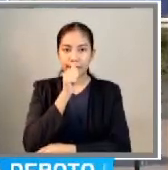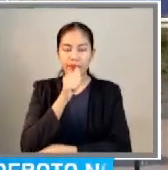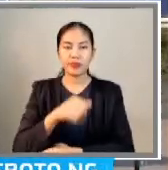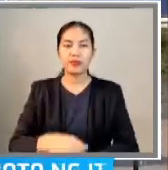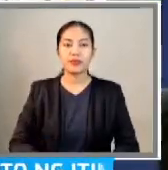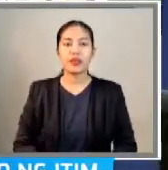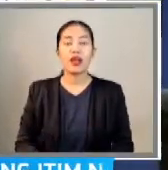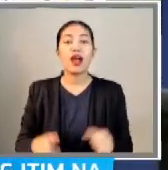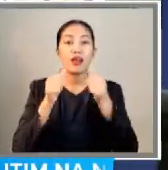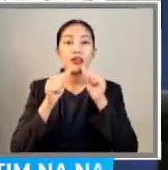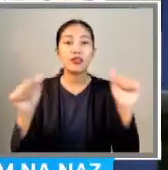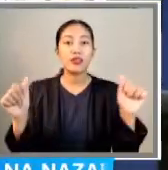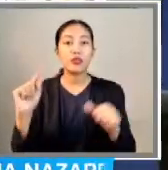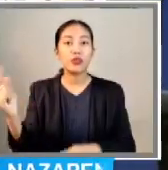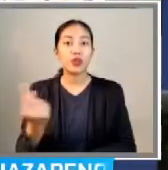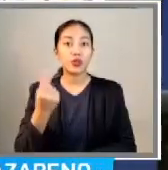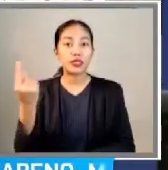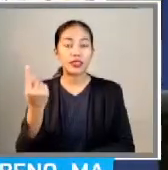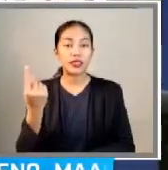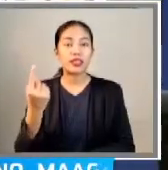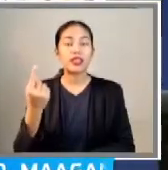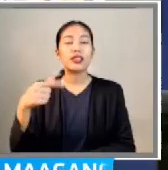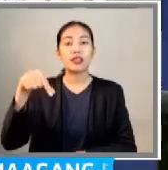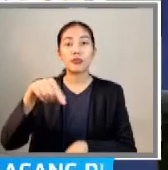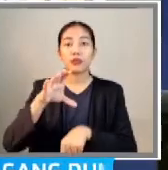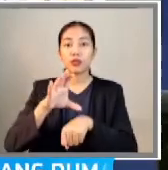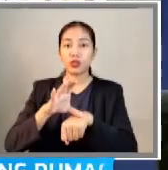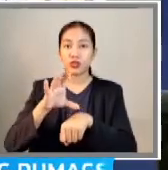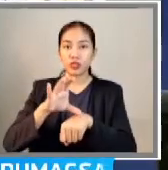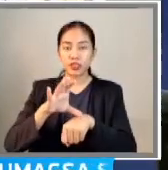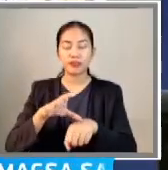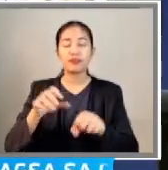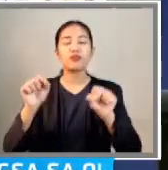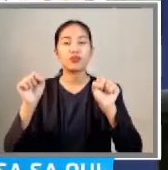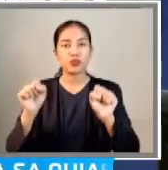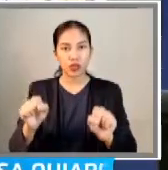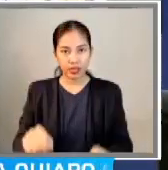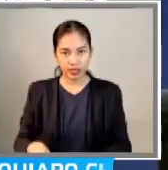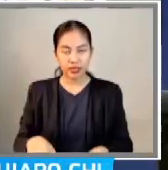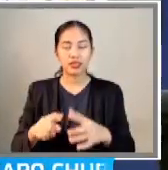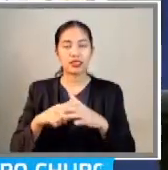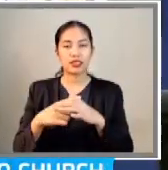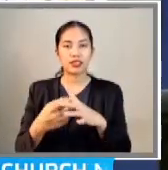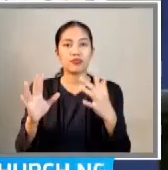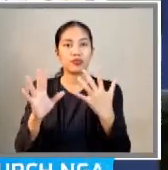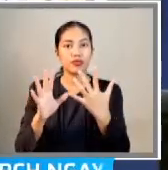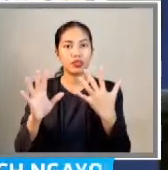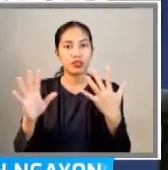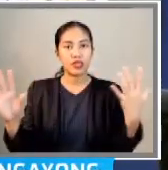ng Quiapo Church ay pwede nang magsimulang pumila po mamayang 12